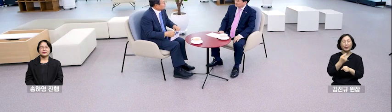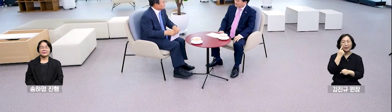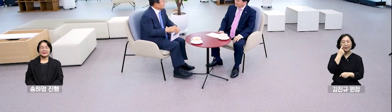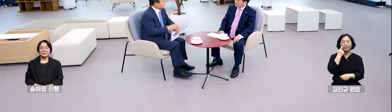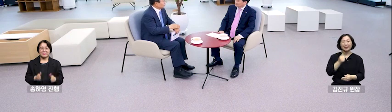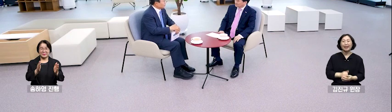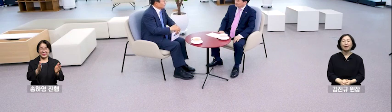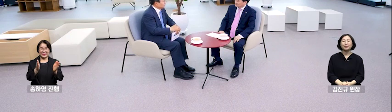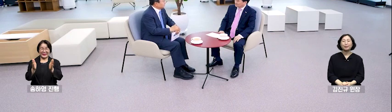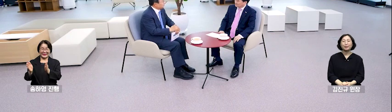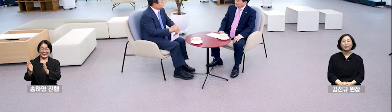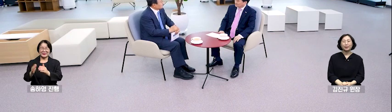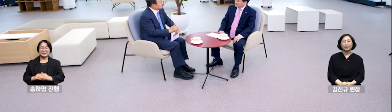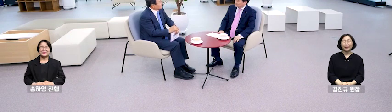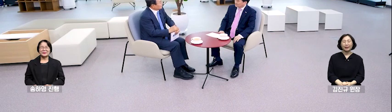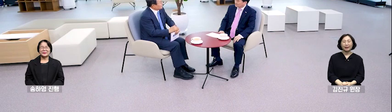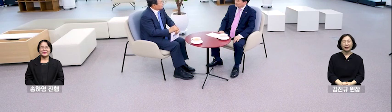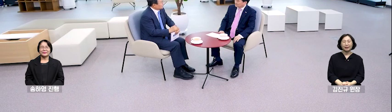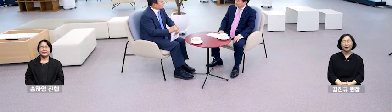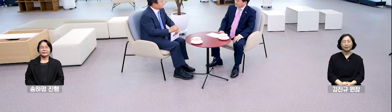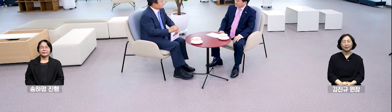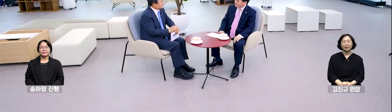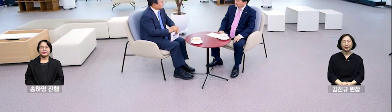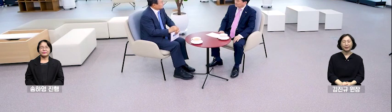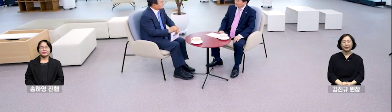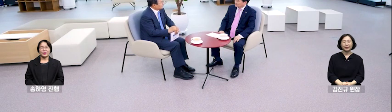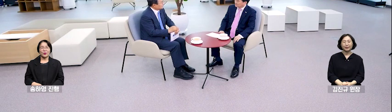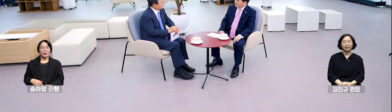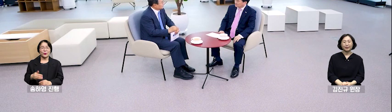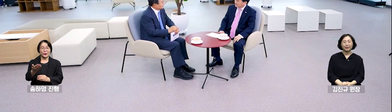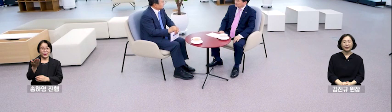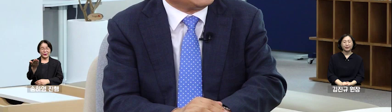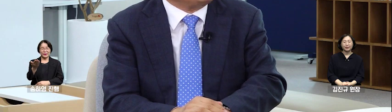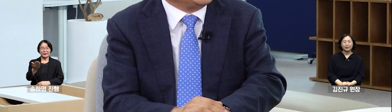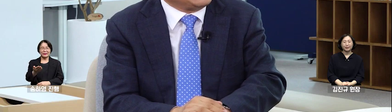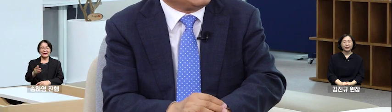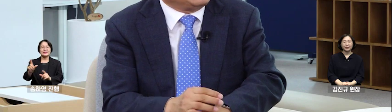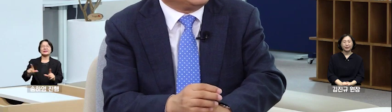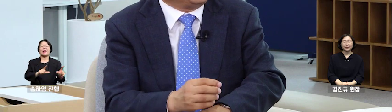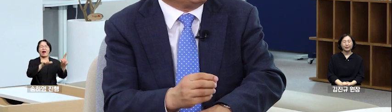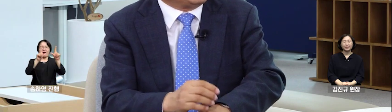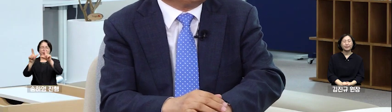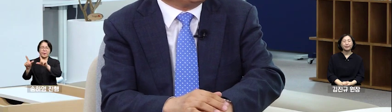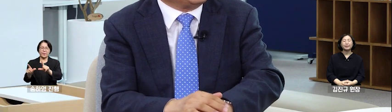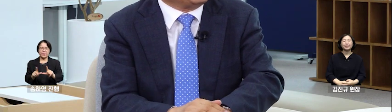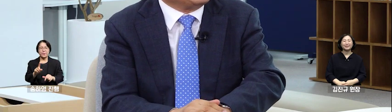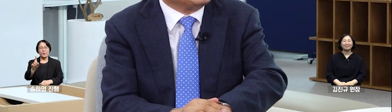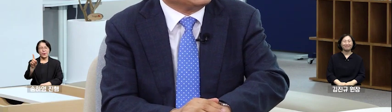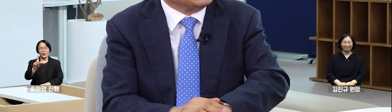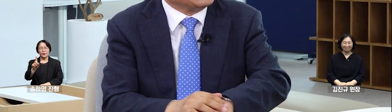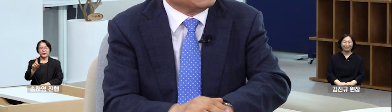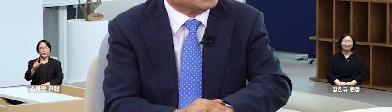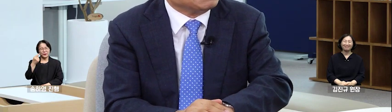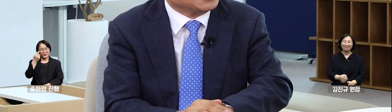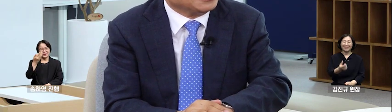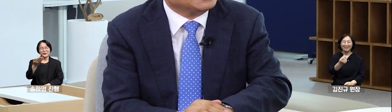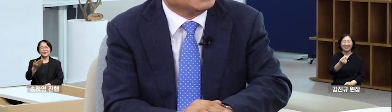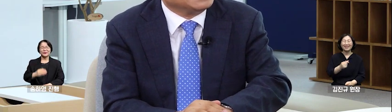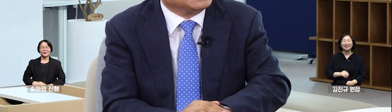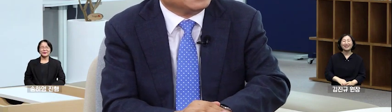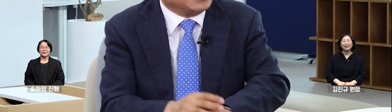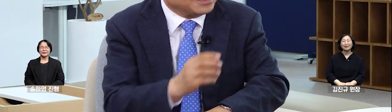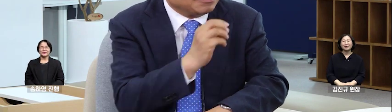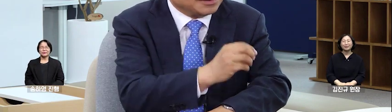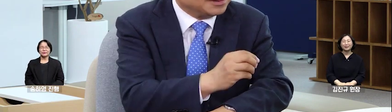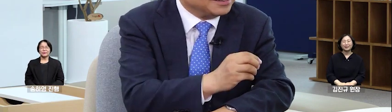화제를 좀 돌려 가지고 원장님 그 삶에 대해서 지라고 쌀 때 내는 이런 쪽에 네 네 네